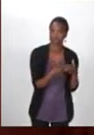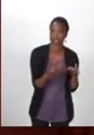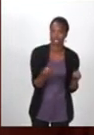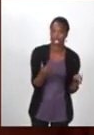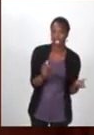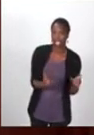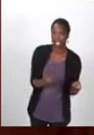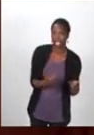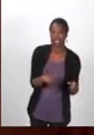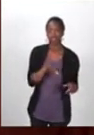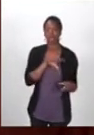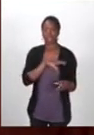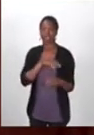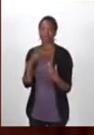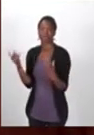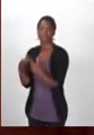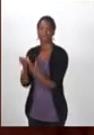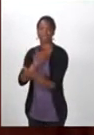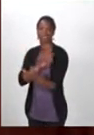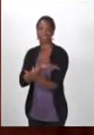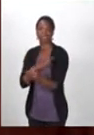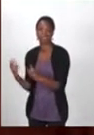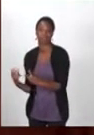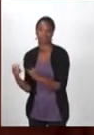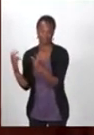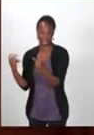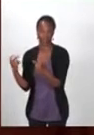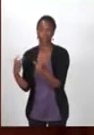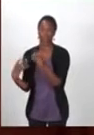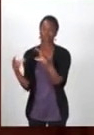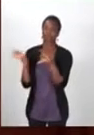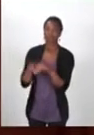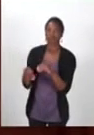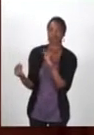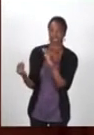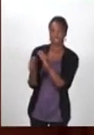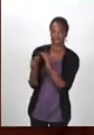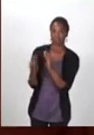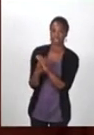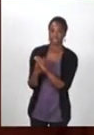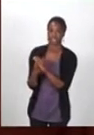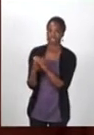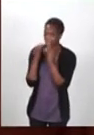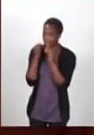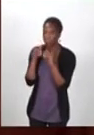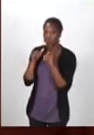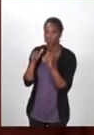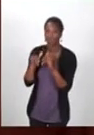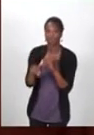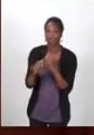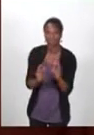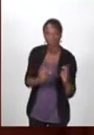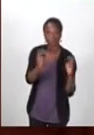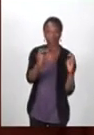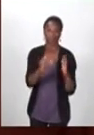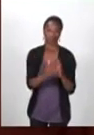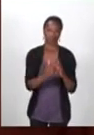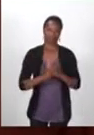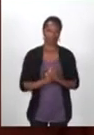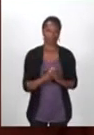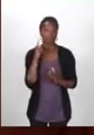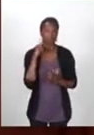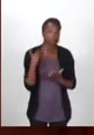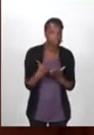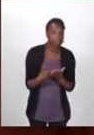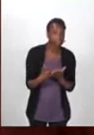hausse du prix de l'énergie, des produits alimentaires et des fournitures, et le seront encore dans les mois à venir. Pour cela, notre